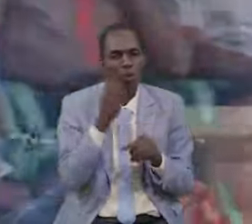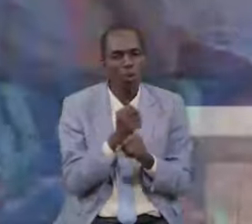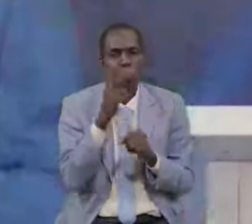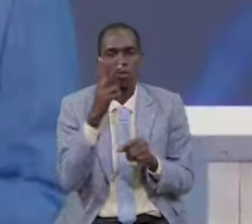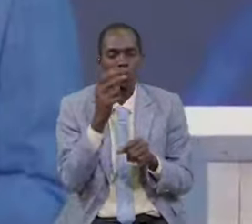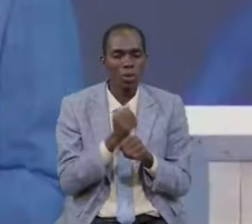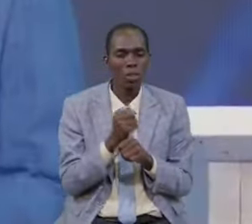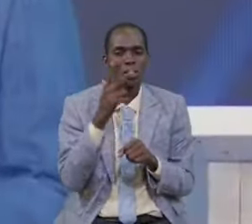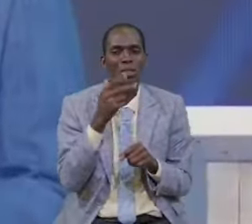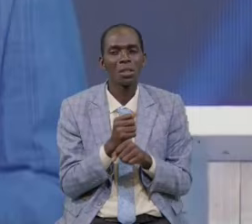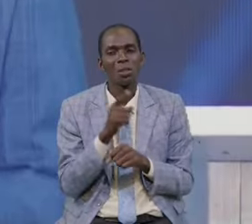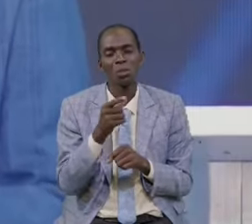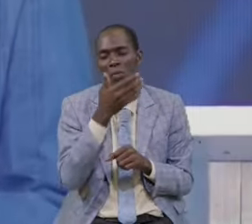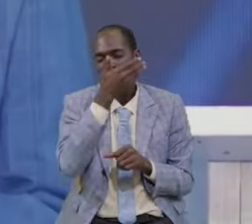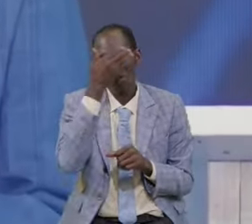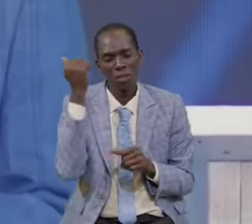oublies.